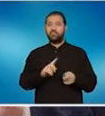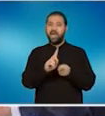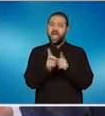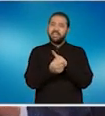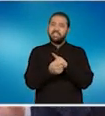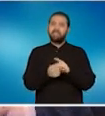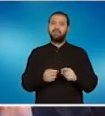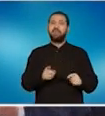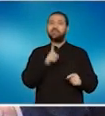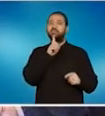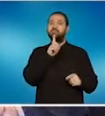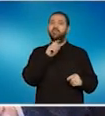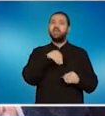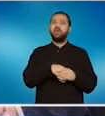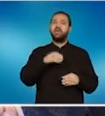a schimbat